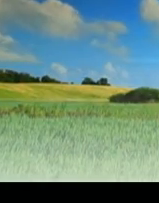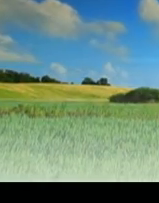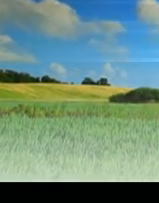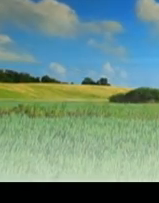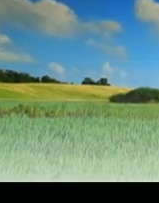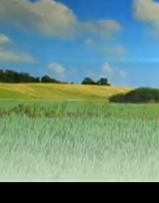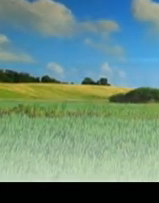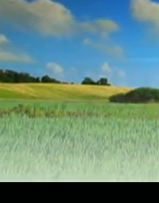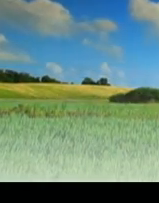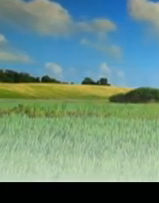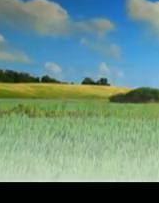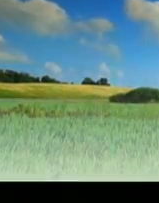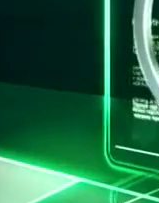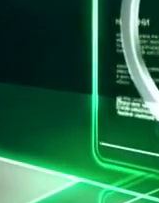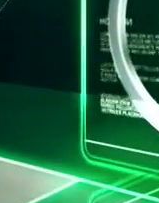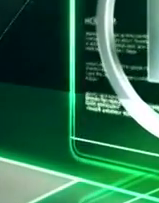Музика